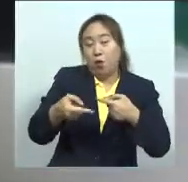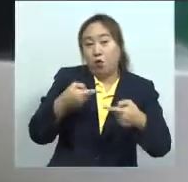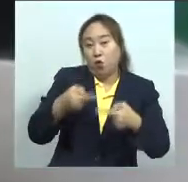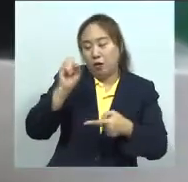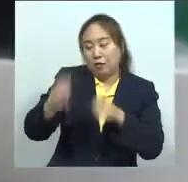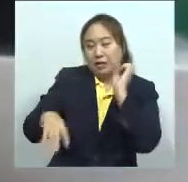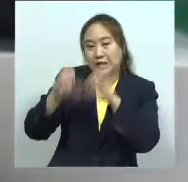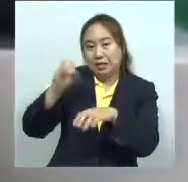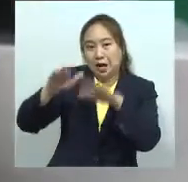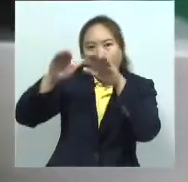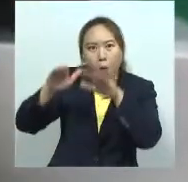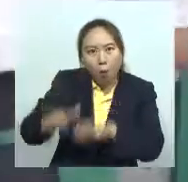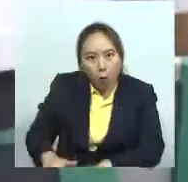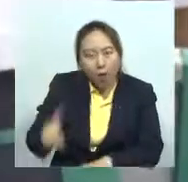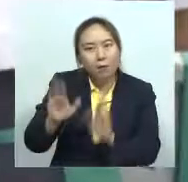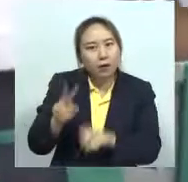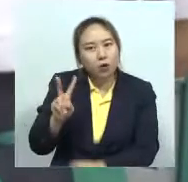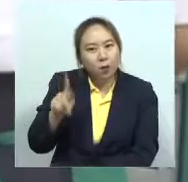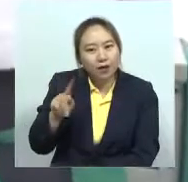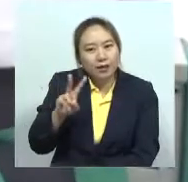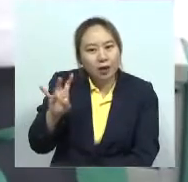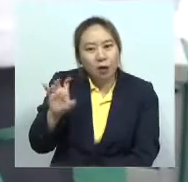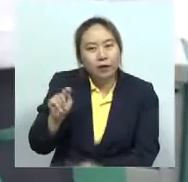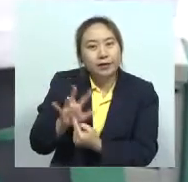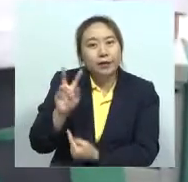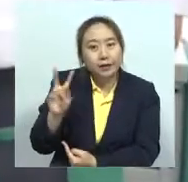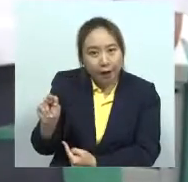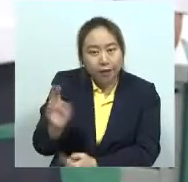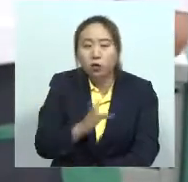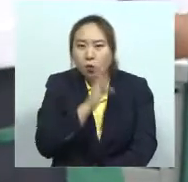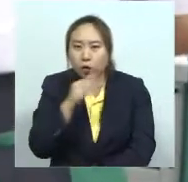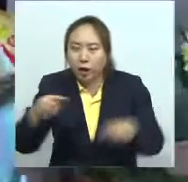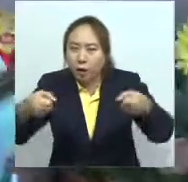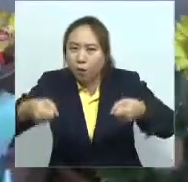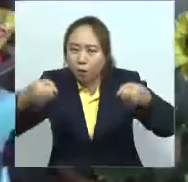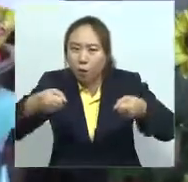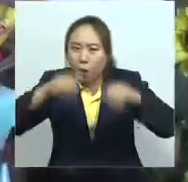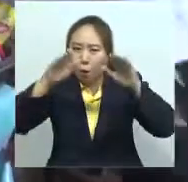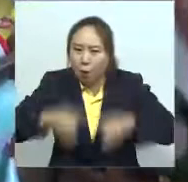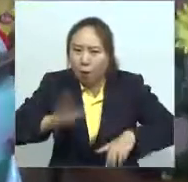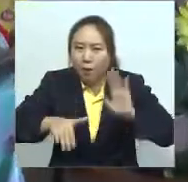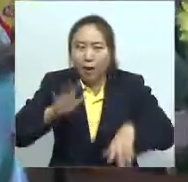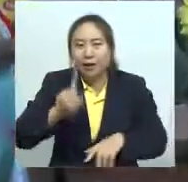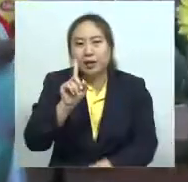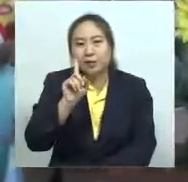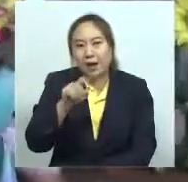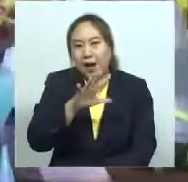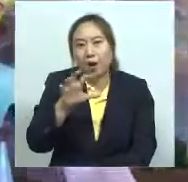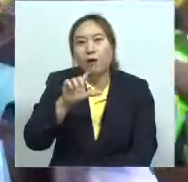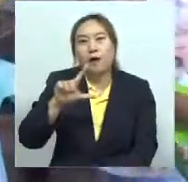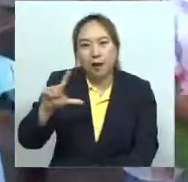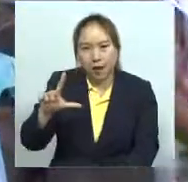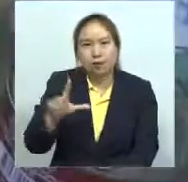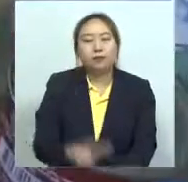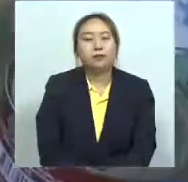ติกได้ถึง 2,700 ตันหรือถ้าคิดเป็นใบนะคะอยู่ที่ประมาณ 1,500 ล้าน